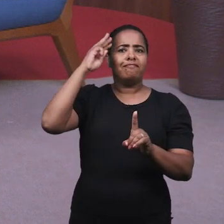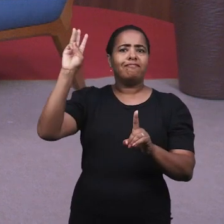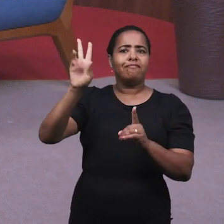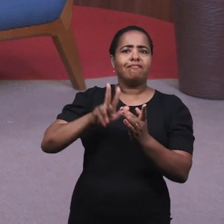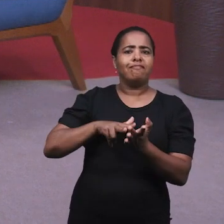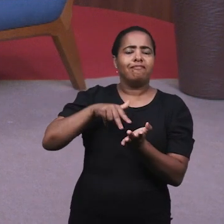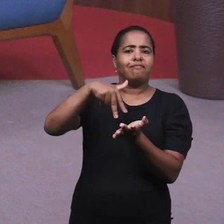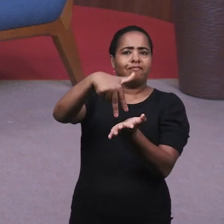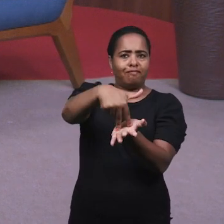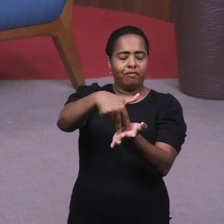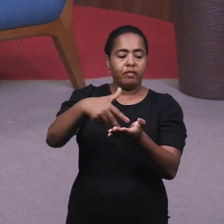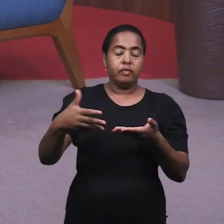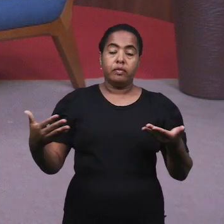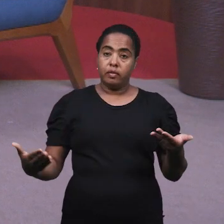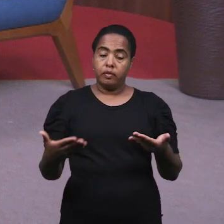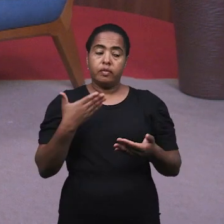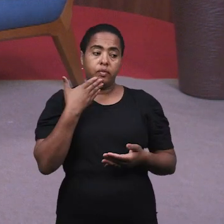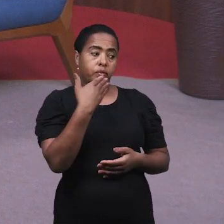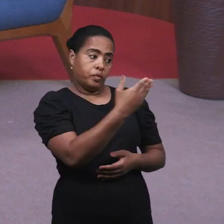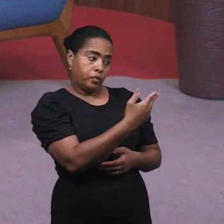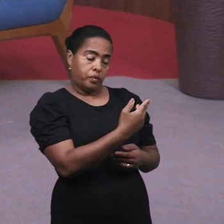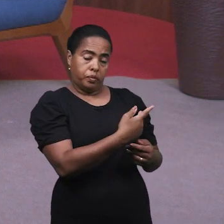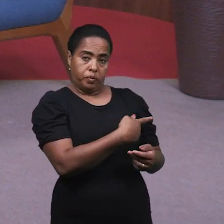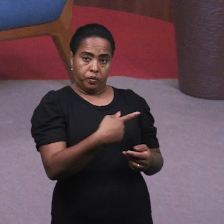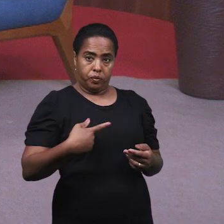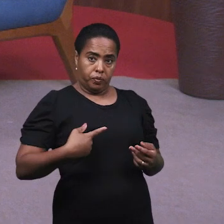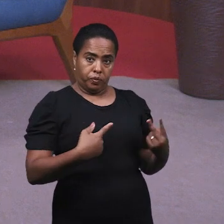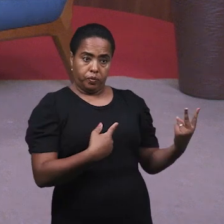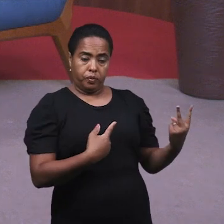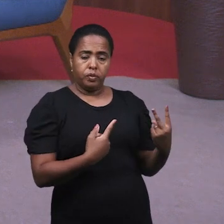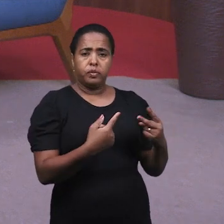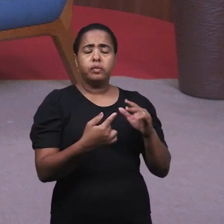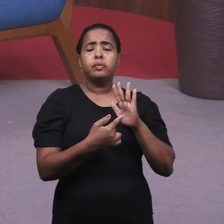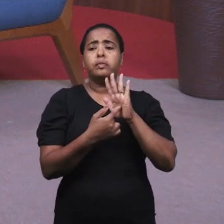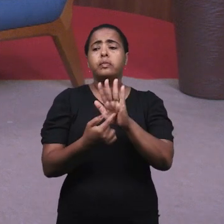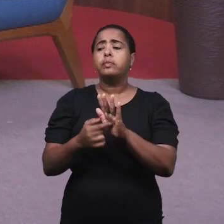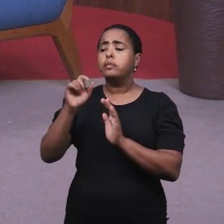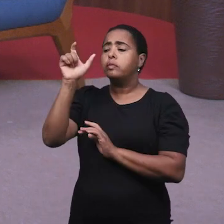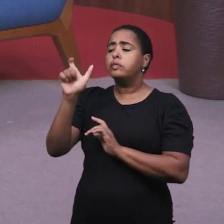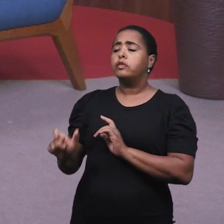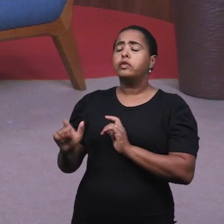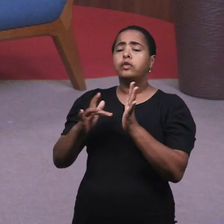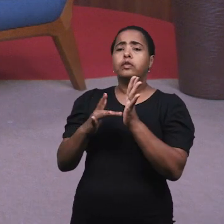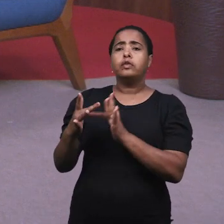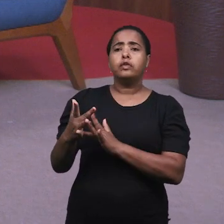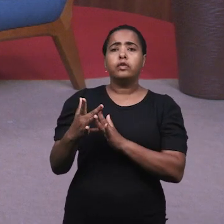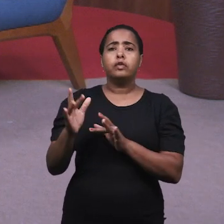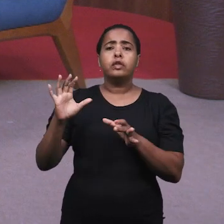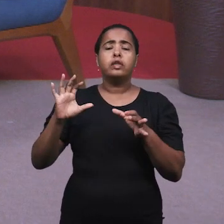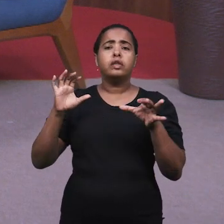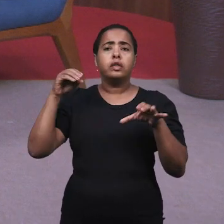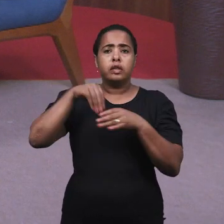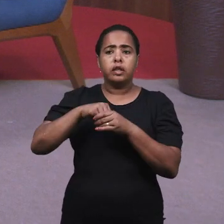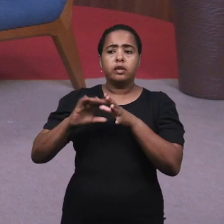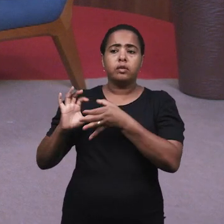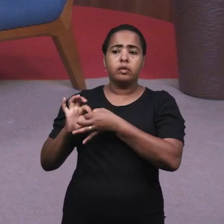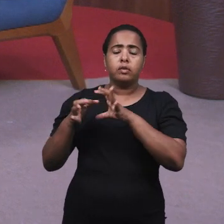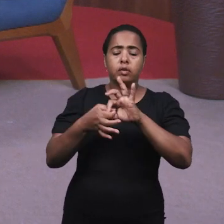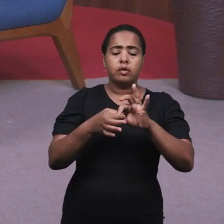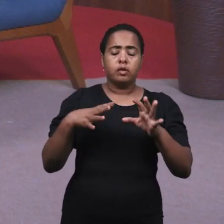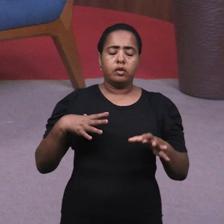sa résurrection. Je vais demander au pasteur ici qui parle un peu sur cela, sur le Seigneur Jésus dans ce contexte de projet de